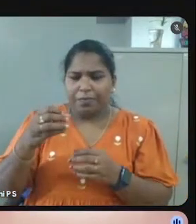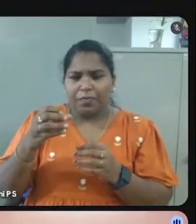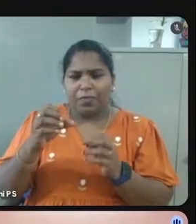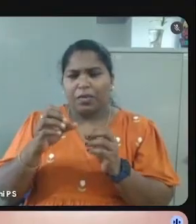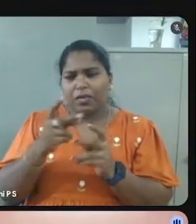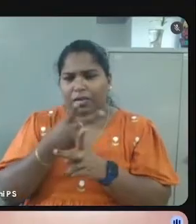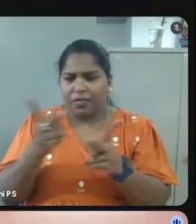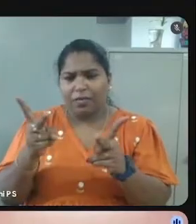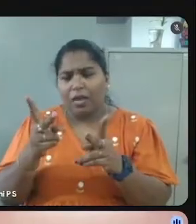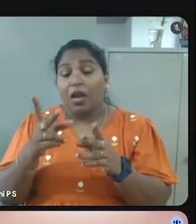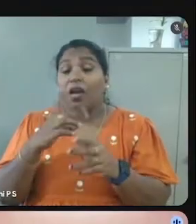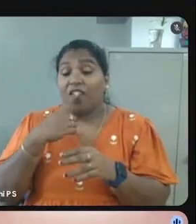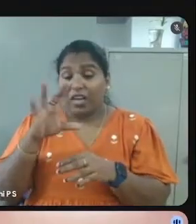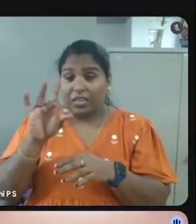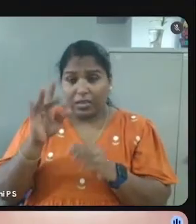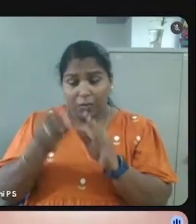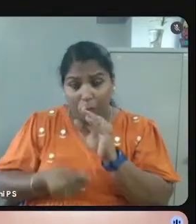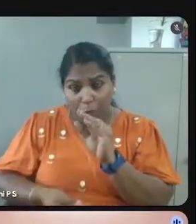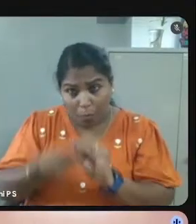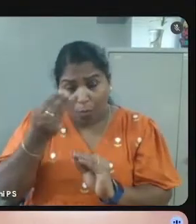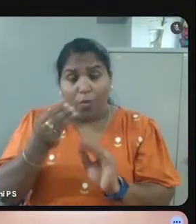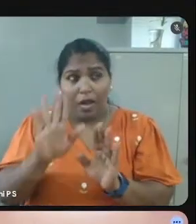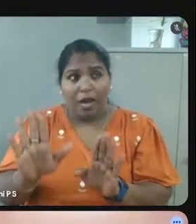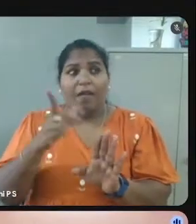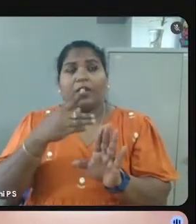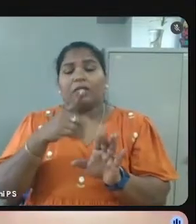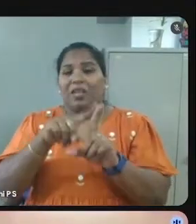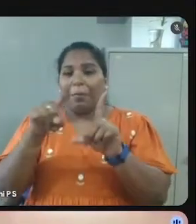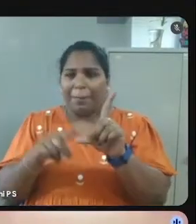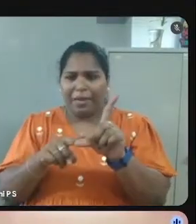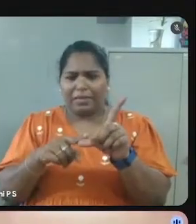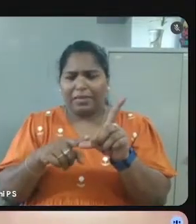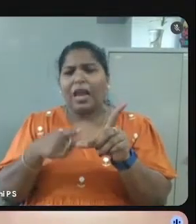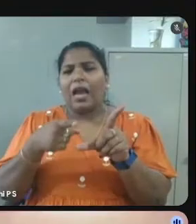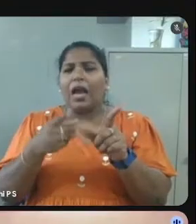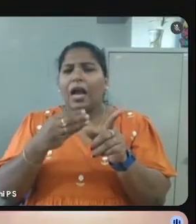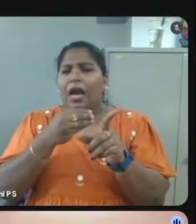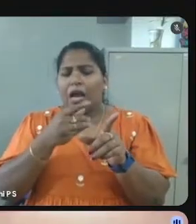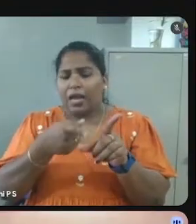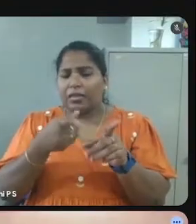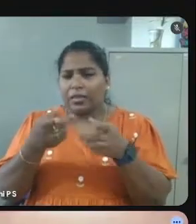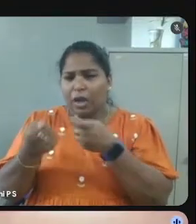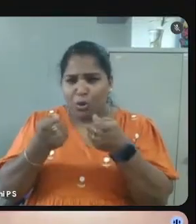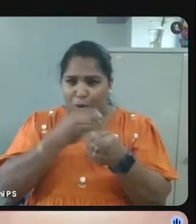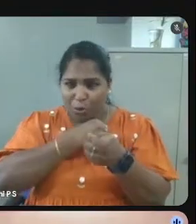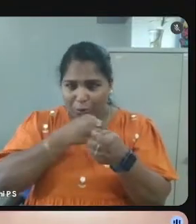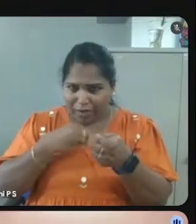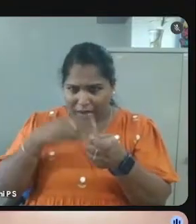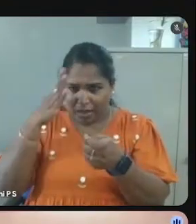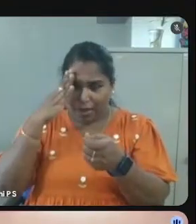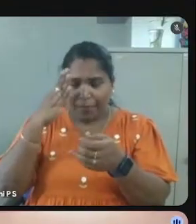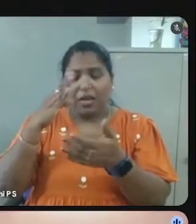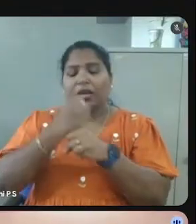നിറയെ അധികമായിട്ട് വന്നാലോ നമുക്കൊരു ഗൈനക്കോളജിസ്റ്റ് നോക്കണം. ഇനീഷ്യൽ ആയിട്ട് എക്സൈറ്റ്മെന്റ് സ്റ്റേജിൽ നമ്മൾ പറയുമ്പോൾ ഒരു